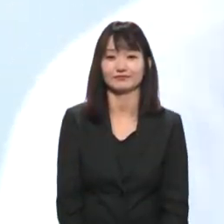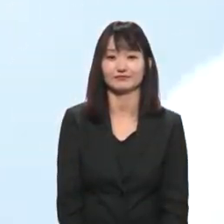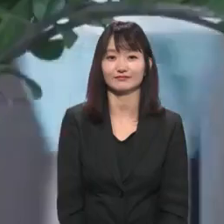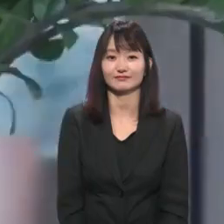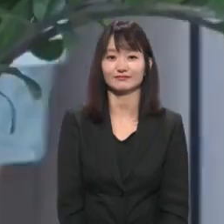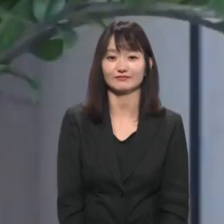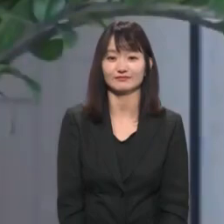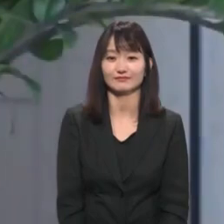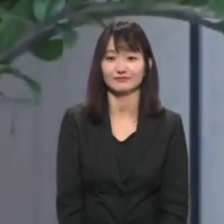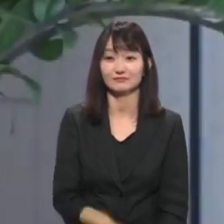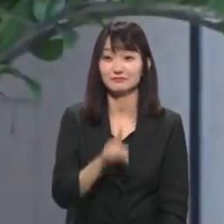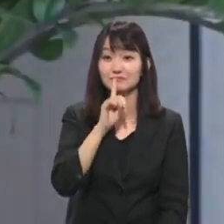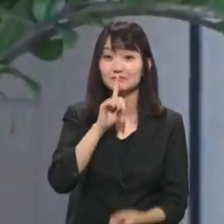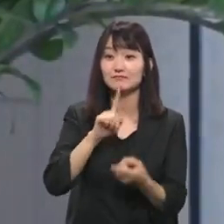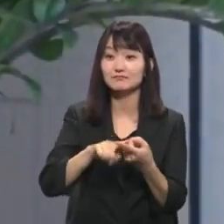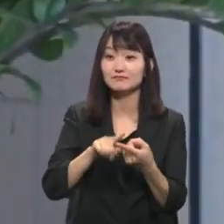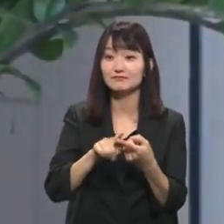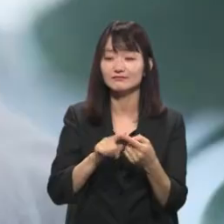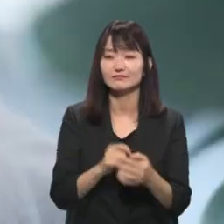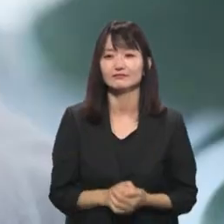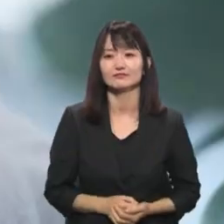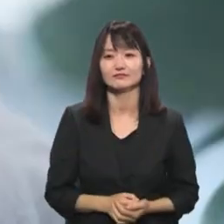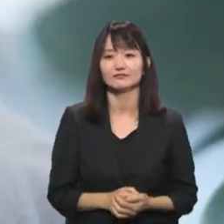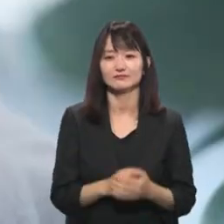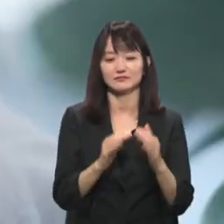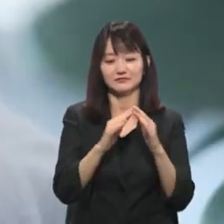정말 말 그대로 친남매들이